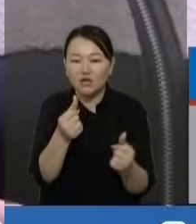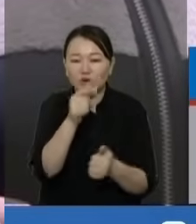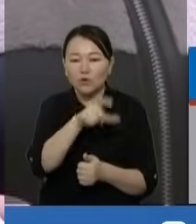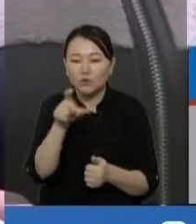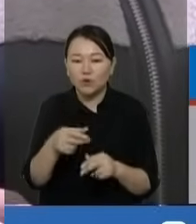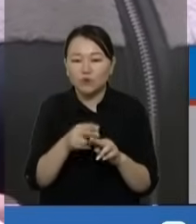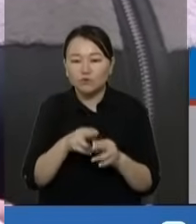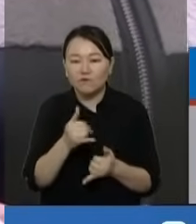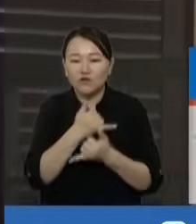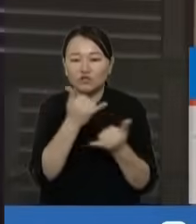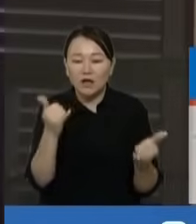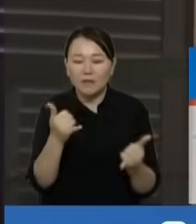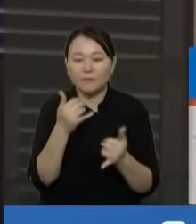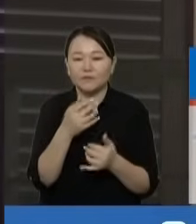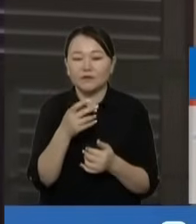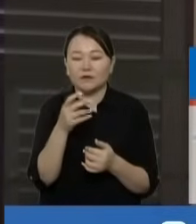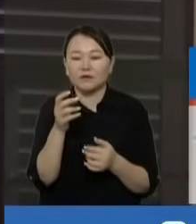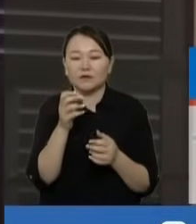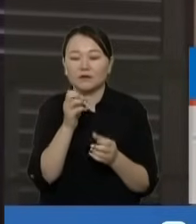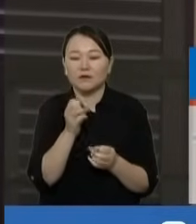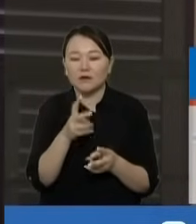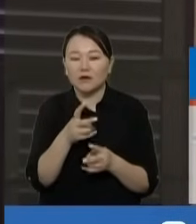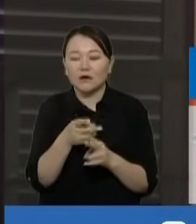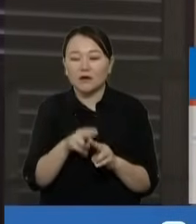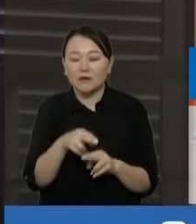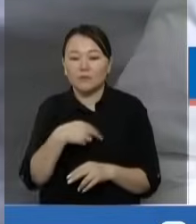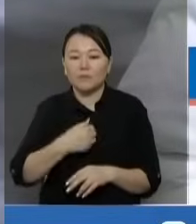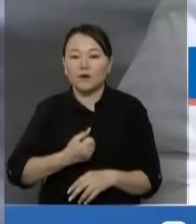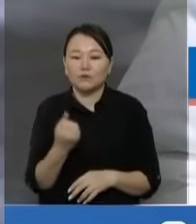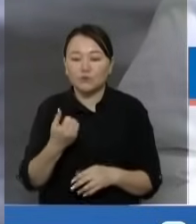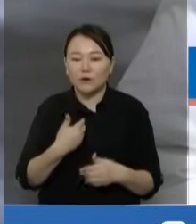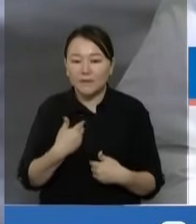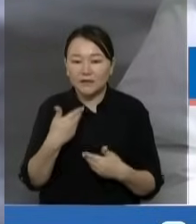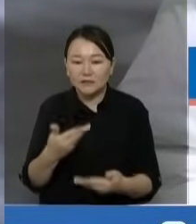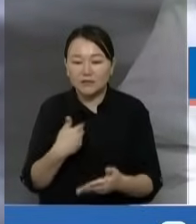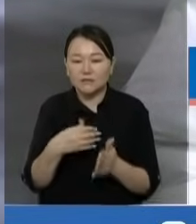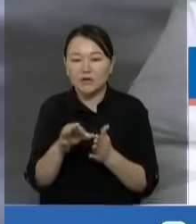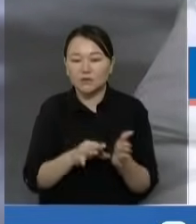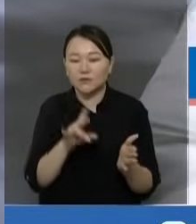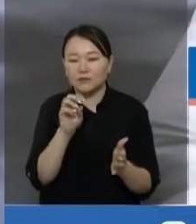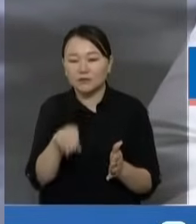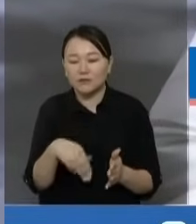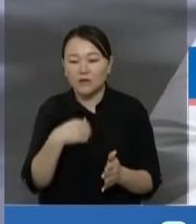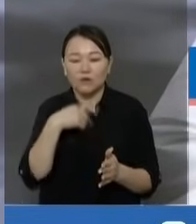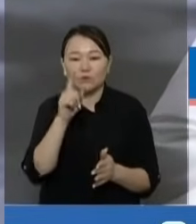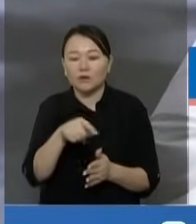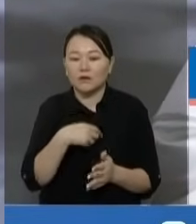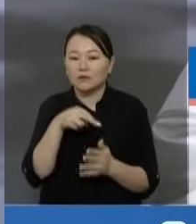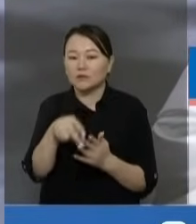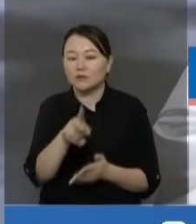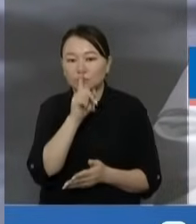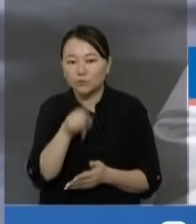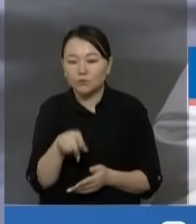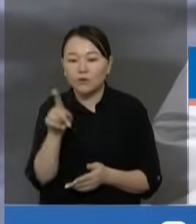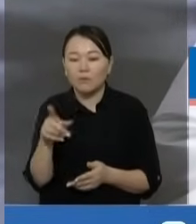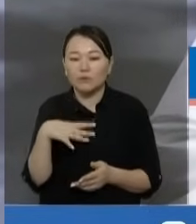влиятельные люди, очень уважаемые, не последние люди, как говорится. Мне подруга пригласила, я сразу говорю, не-не-не, туда я не пойду. Но